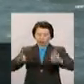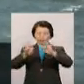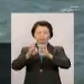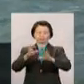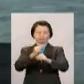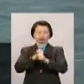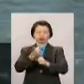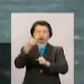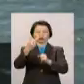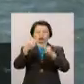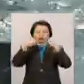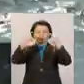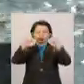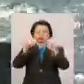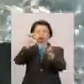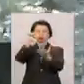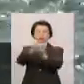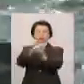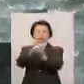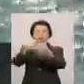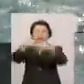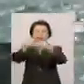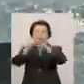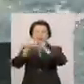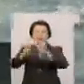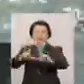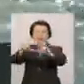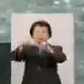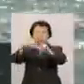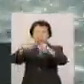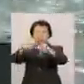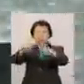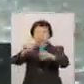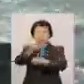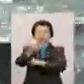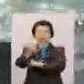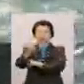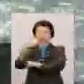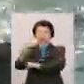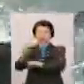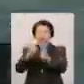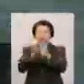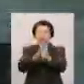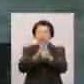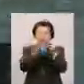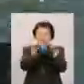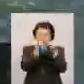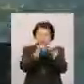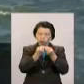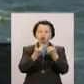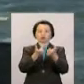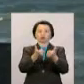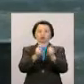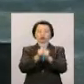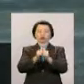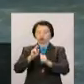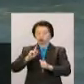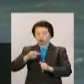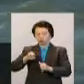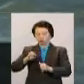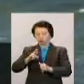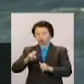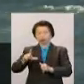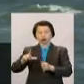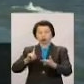2 atletnya menempah slot ke Olimpik Tokyo 2020 berdasarkan merit. Khairul Nizam Muhammad Afendi dan Noor